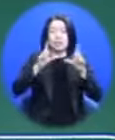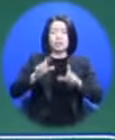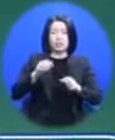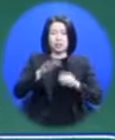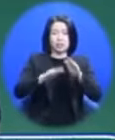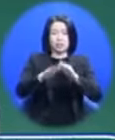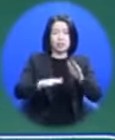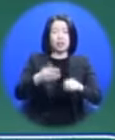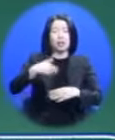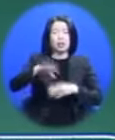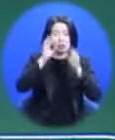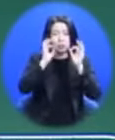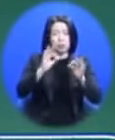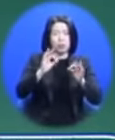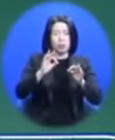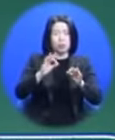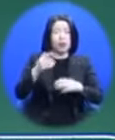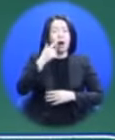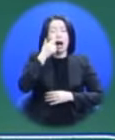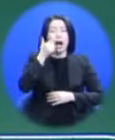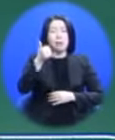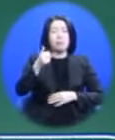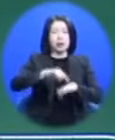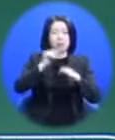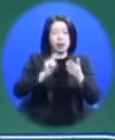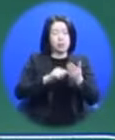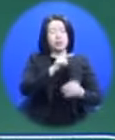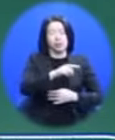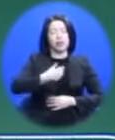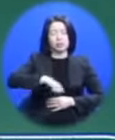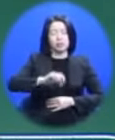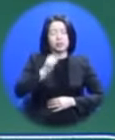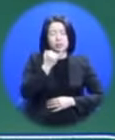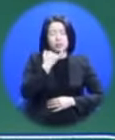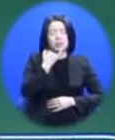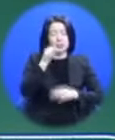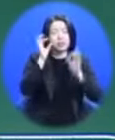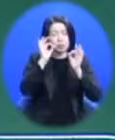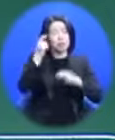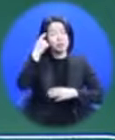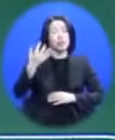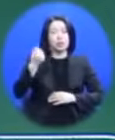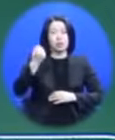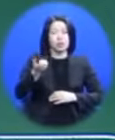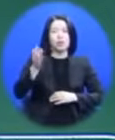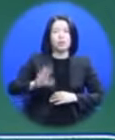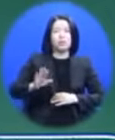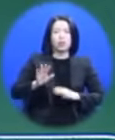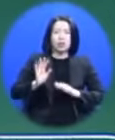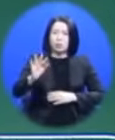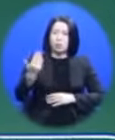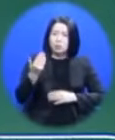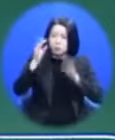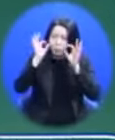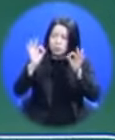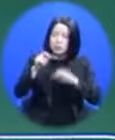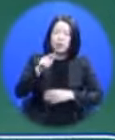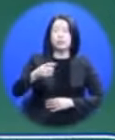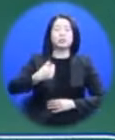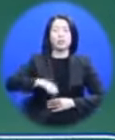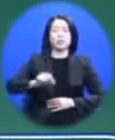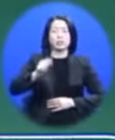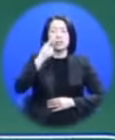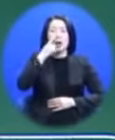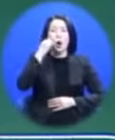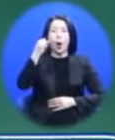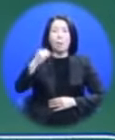아버지 마음에는 아, 아들이 잘 이겨내고 잘 지내나 보다 그랬는데, 요즘 와서 보니까 그 아들이 엄마를